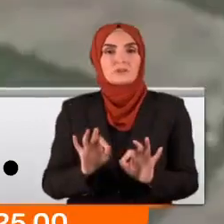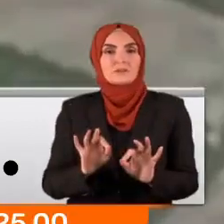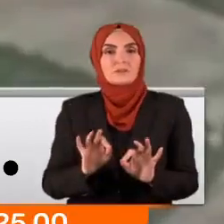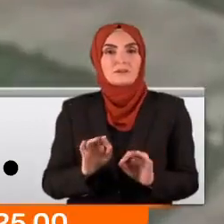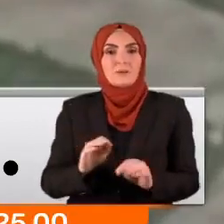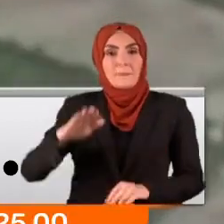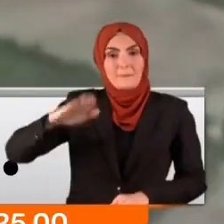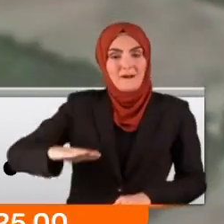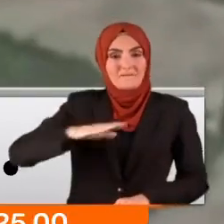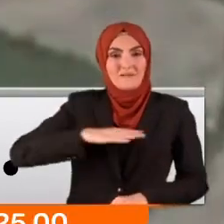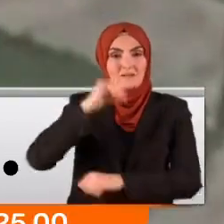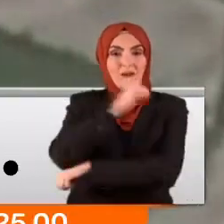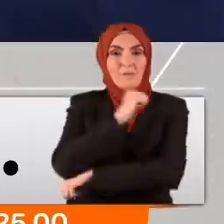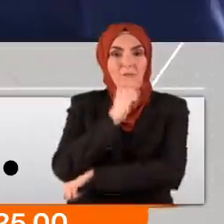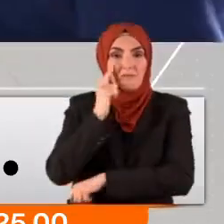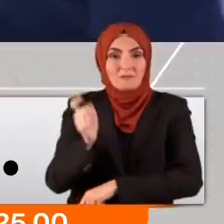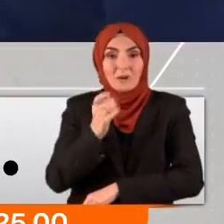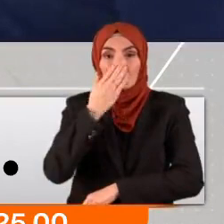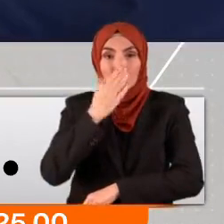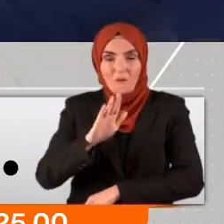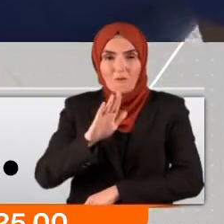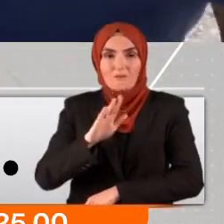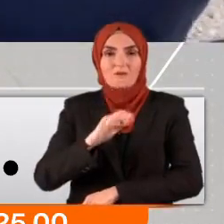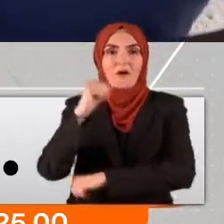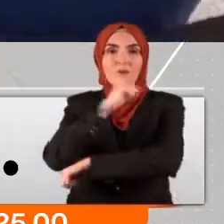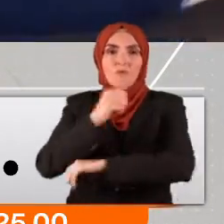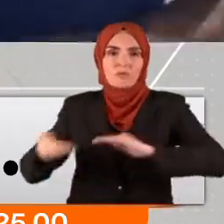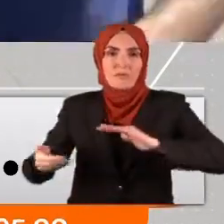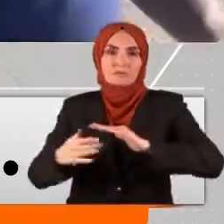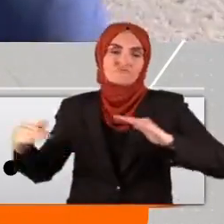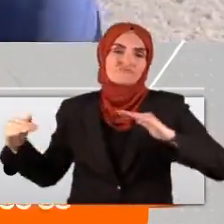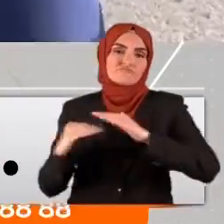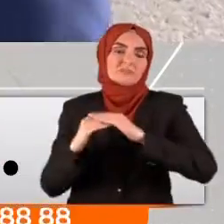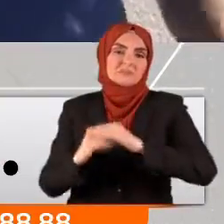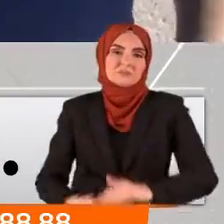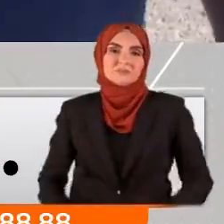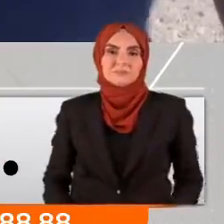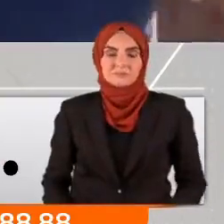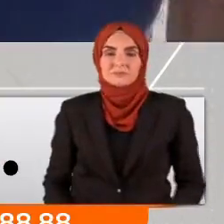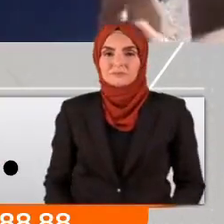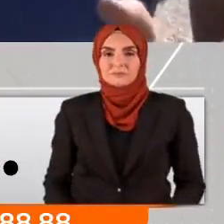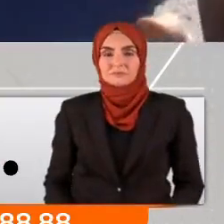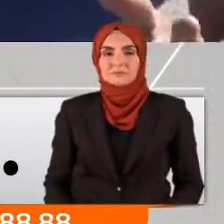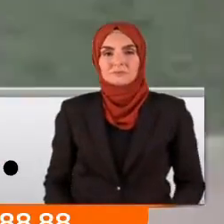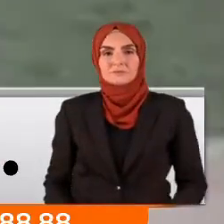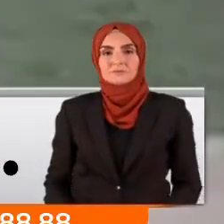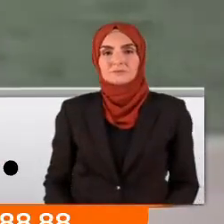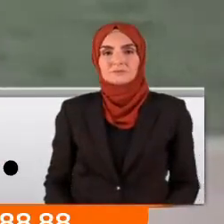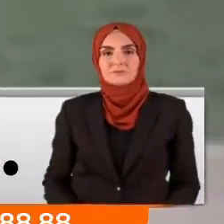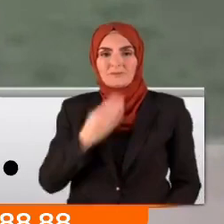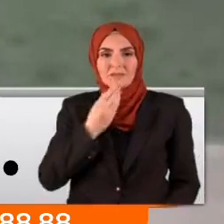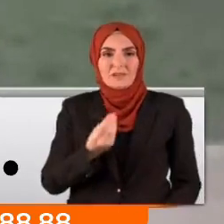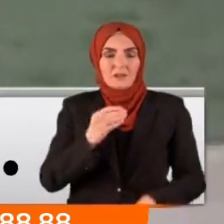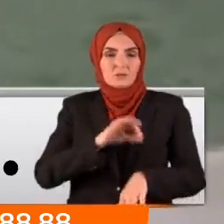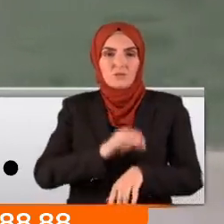kamyonu fark edemeyince altına girdi. Şu lastikler arabanın arkasındaydı. arkaya koyduğu için herhalde iyice sıkıştırmış. Vurunca genç